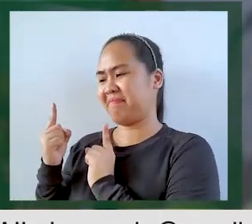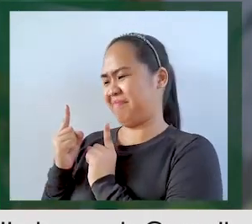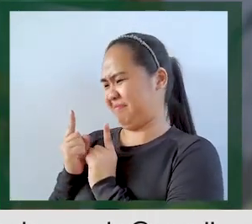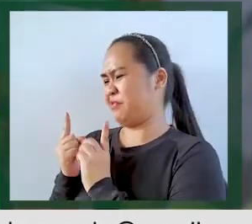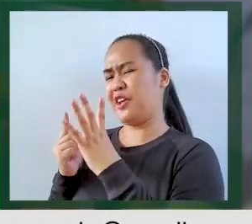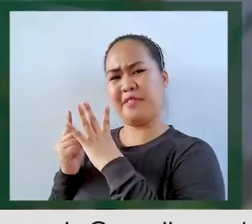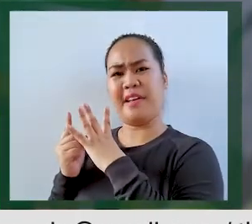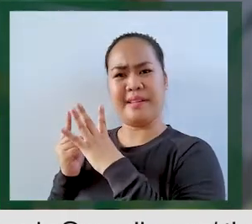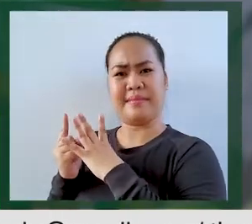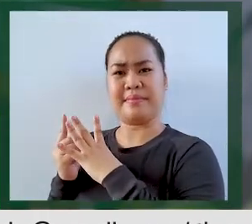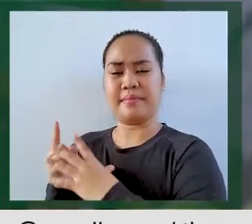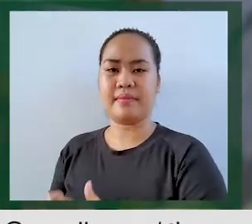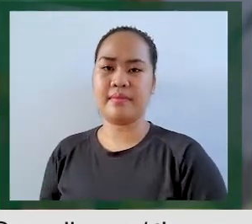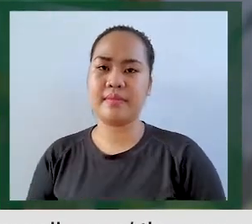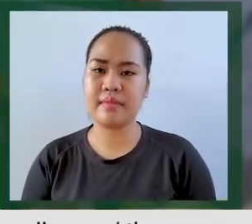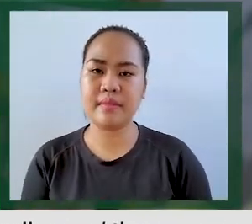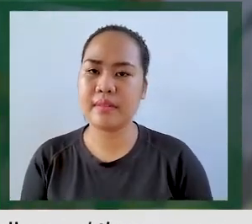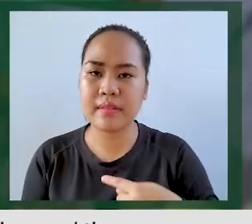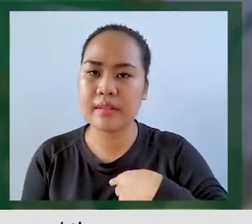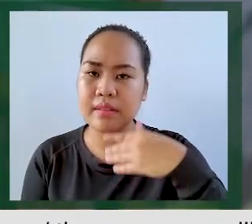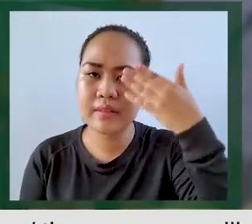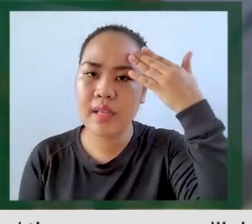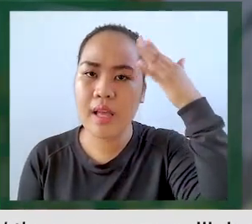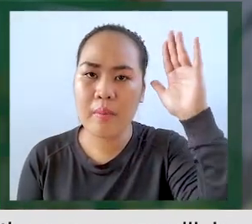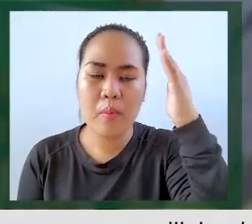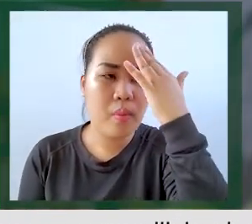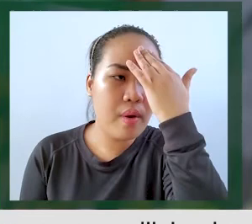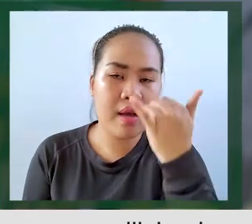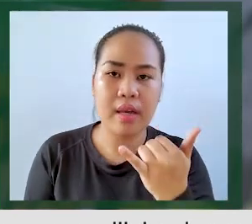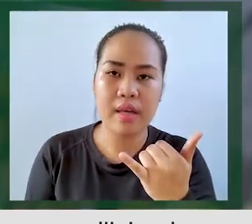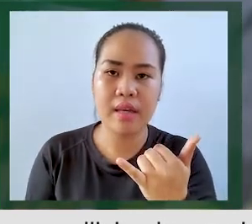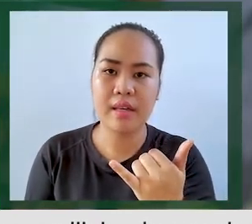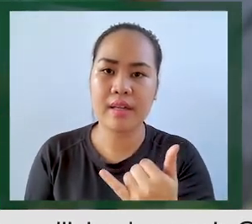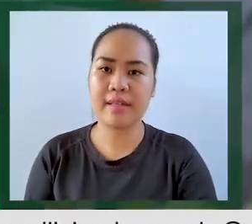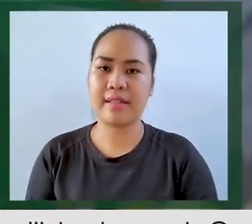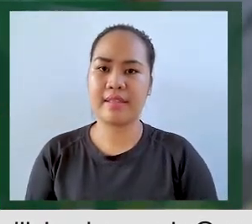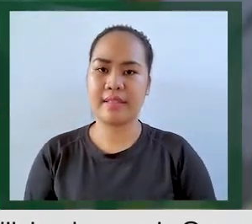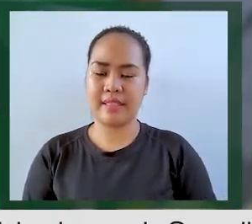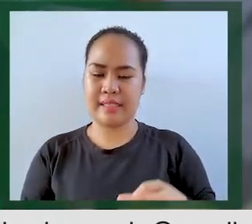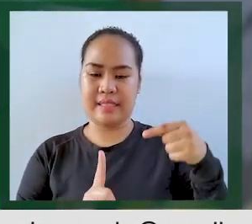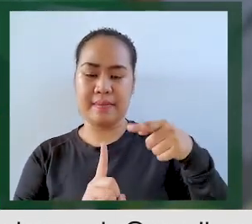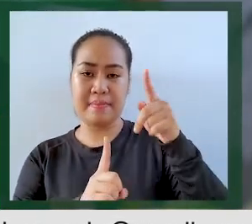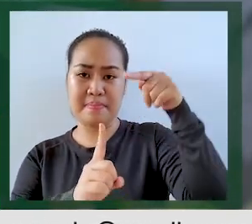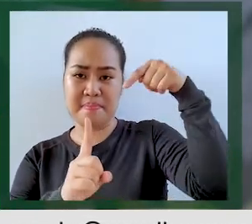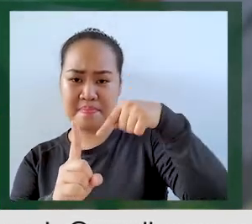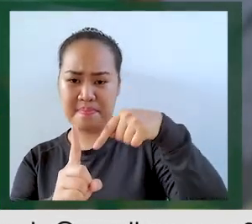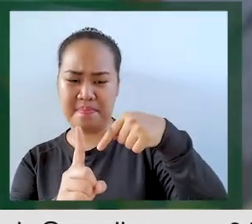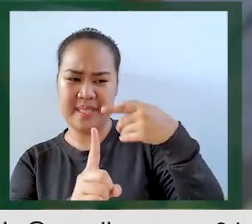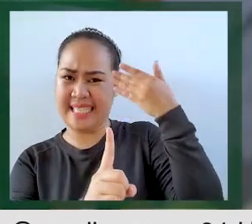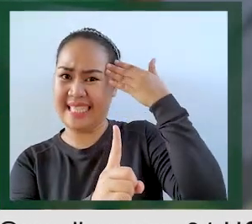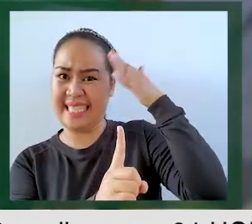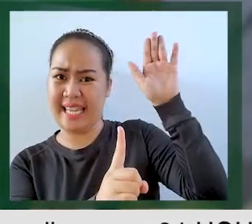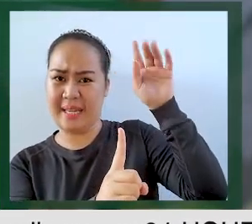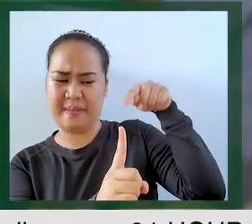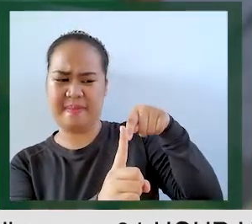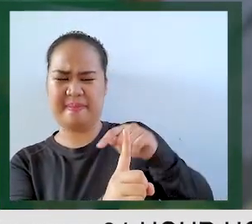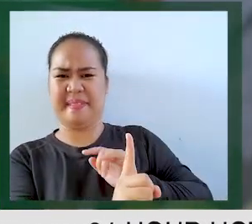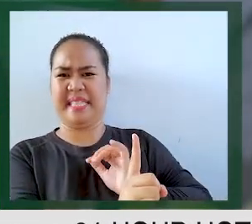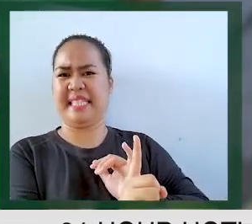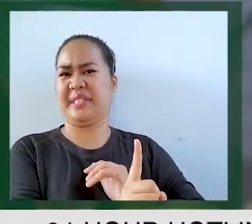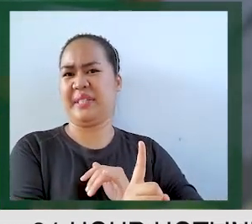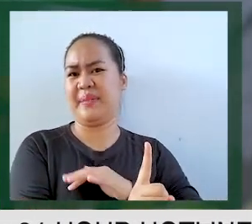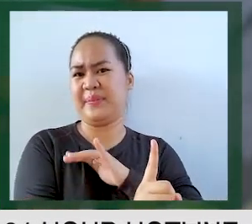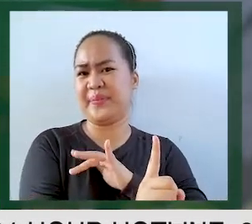na natin, katrabaho natin, familiar tayo, ay okay lang kahit na skin to skin, 'di ba? Magkiskis na